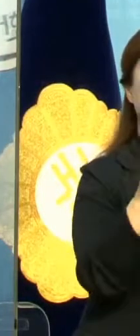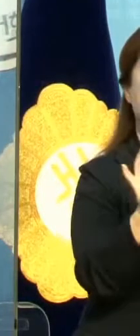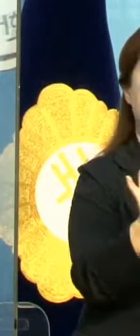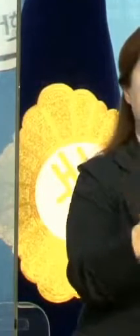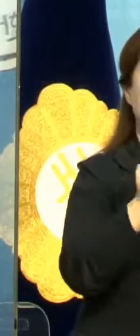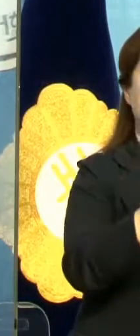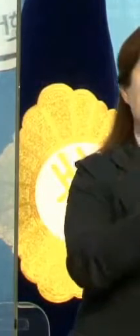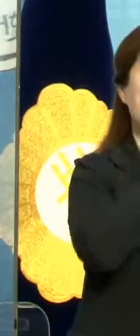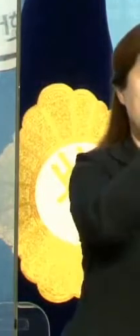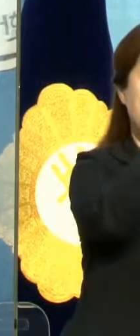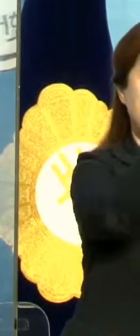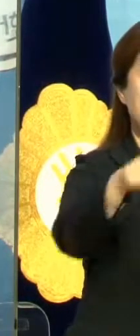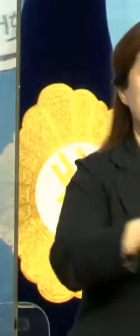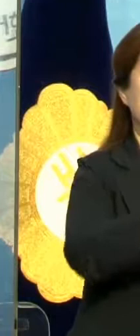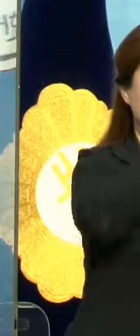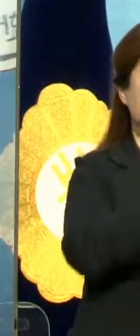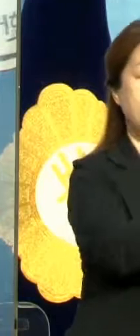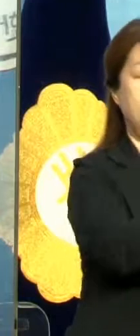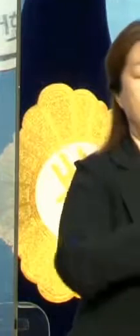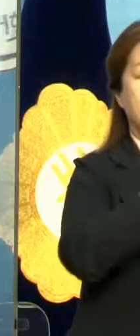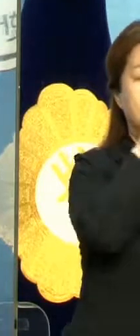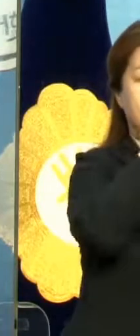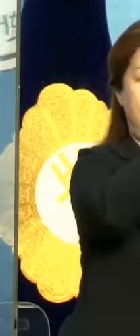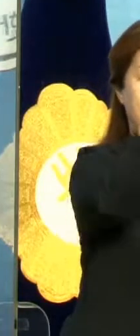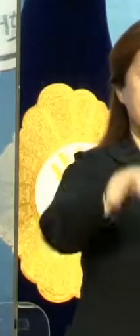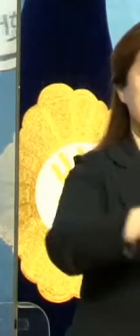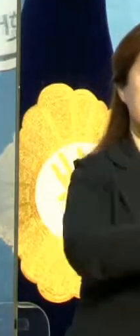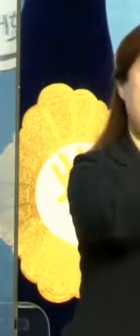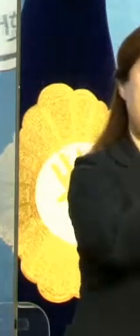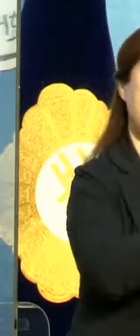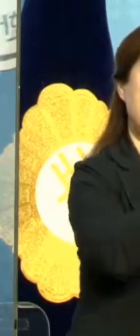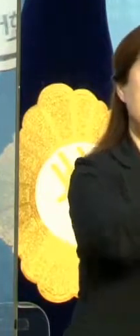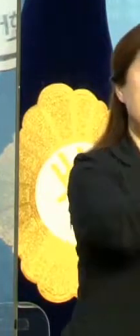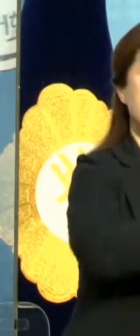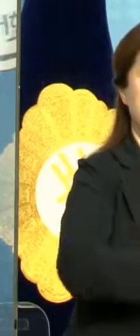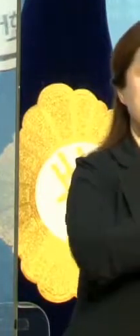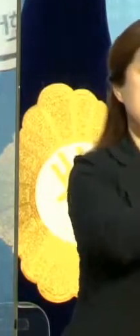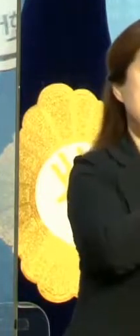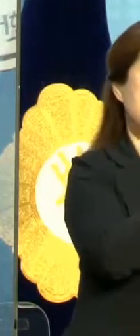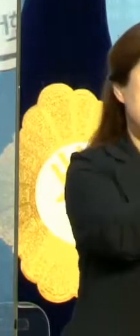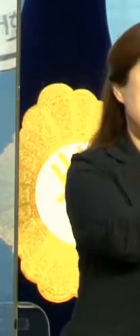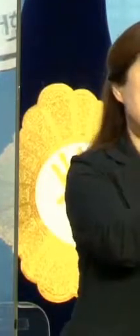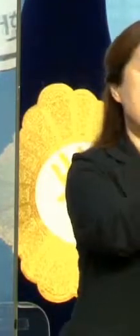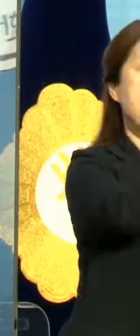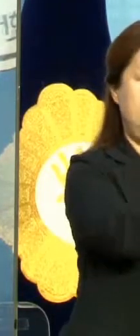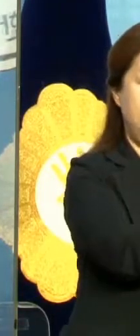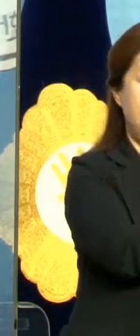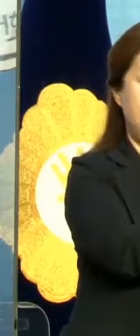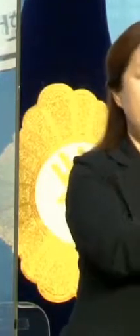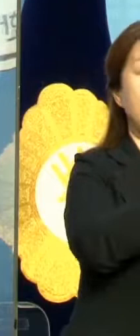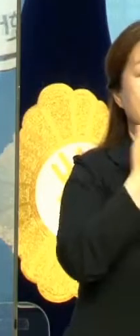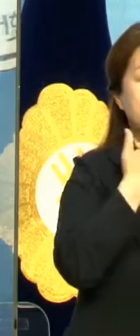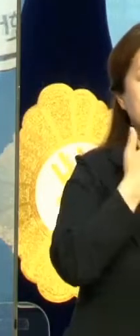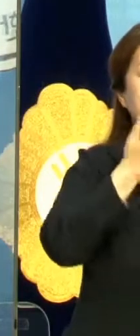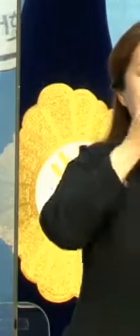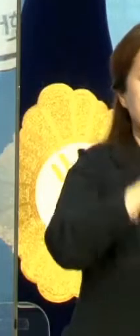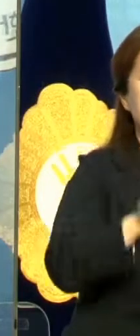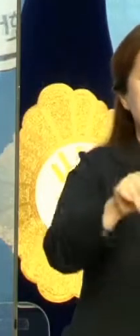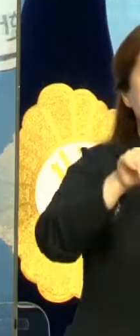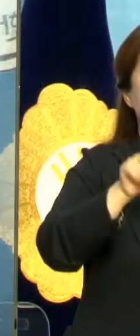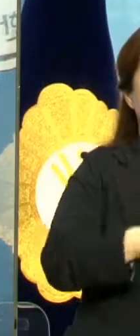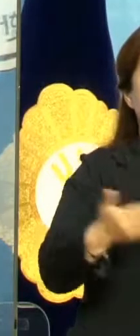소자의 자세히 드러나 있고 공소장 내용의 윤창현 위원회 이름이 직접 기재되어 있는 것은 아니지만 당시